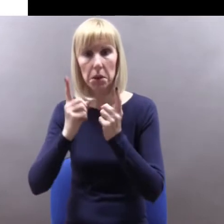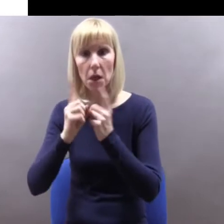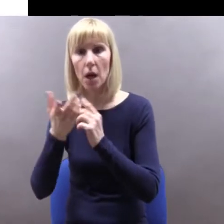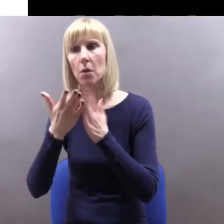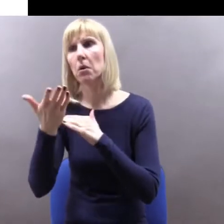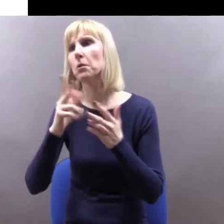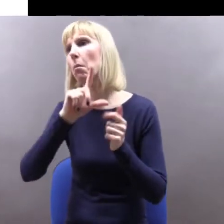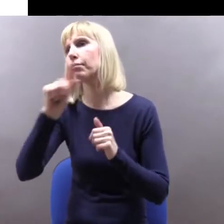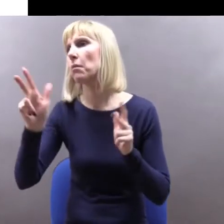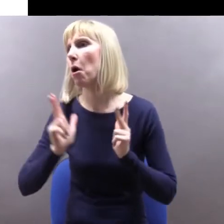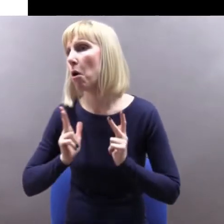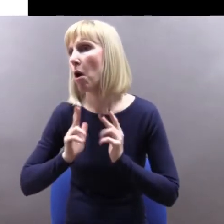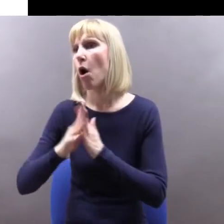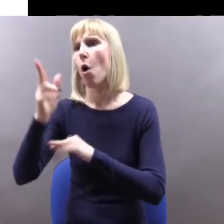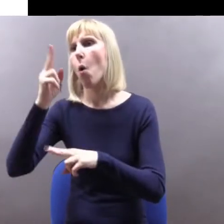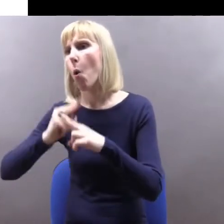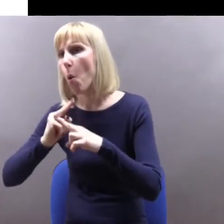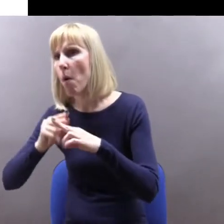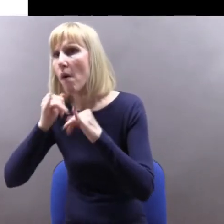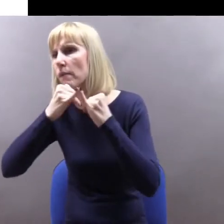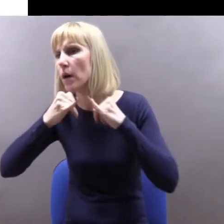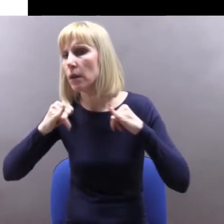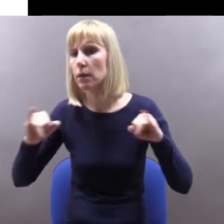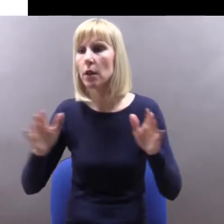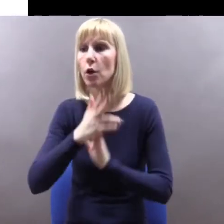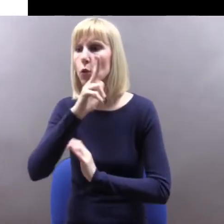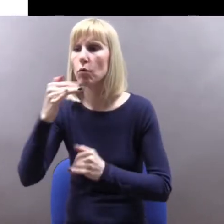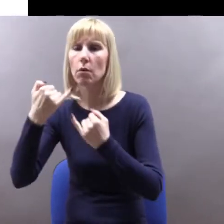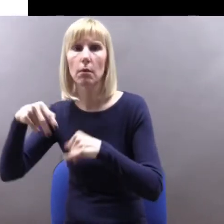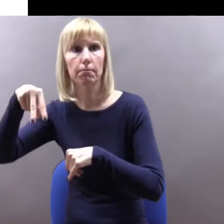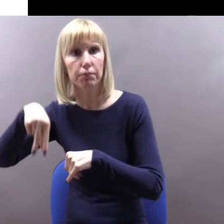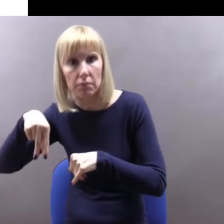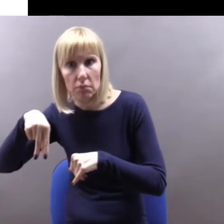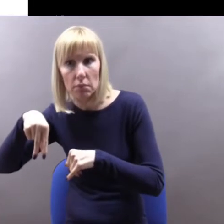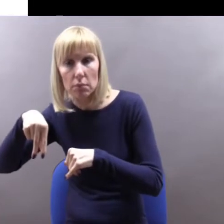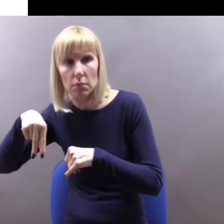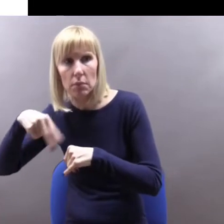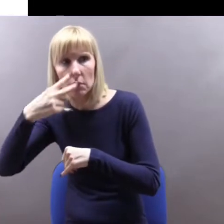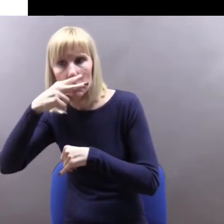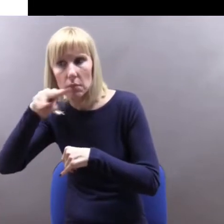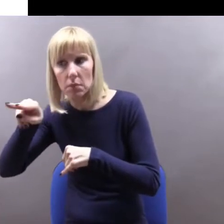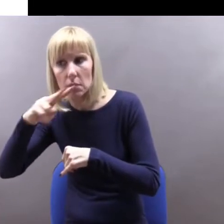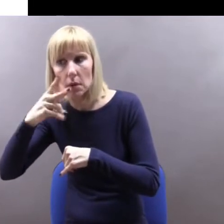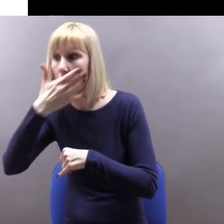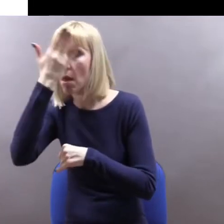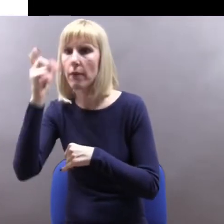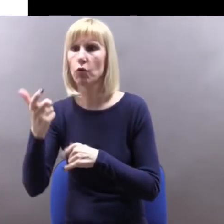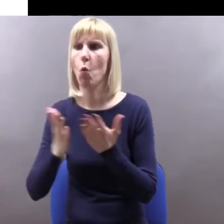która jest bardzo ważna, żeby cały personel, który jest w obiekcie,